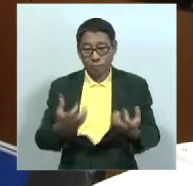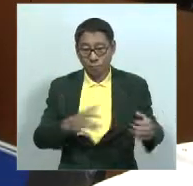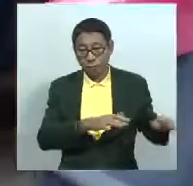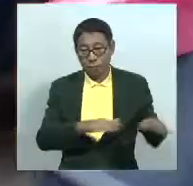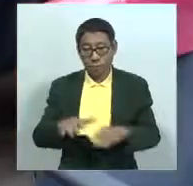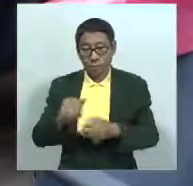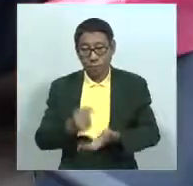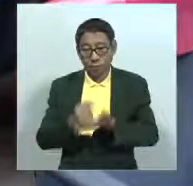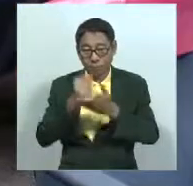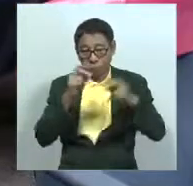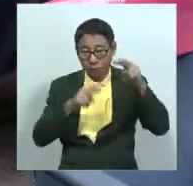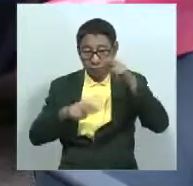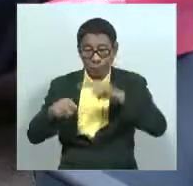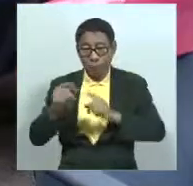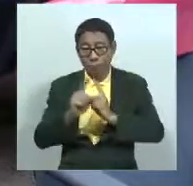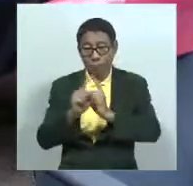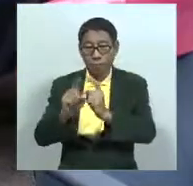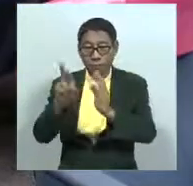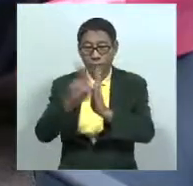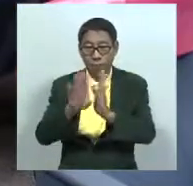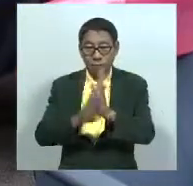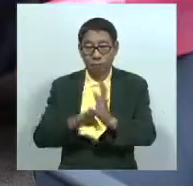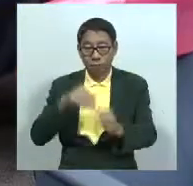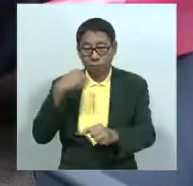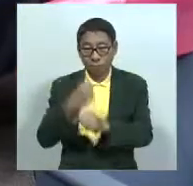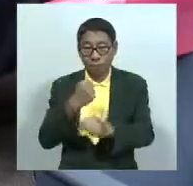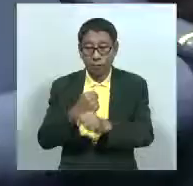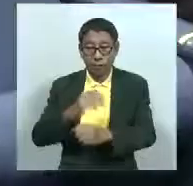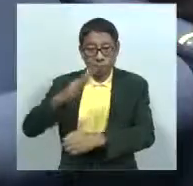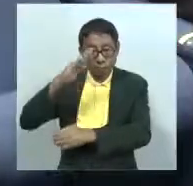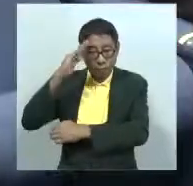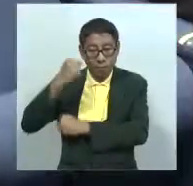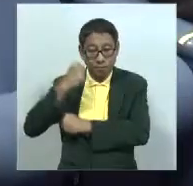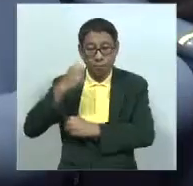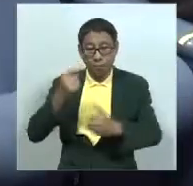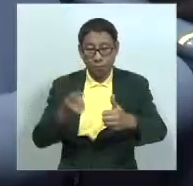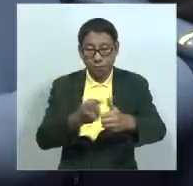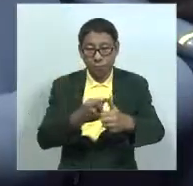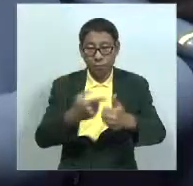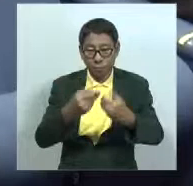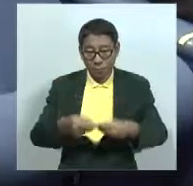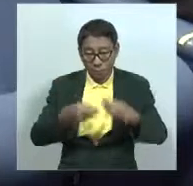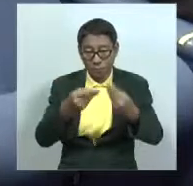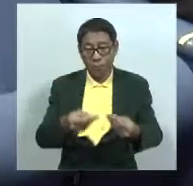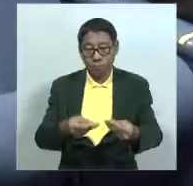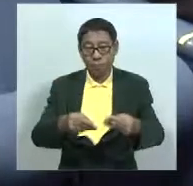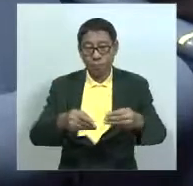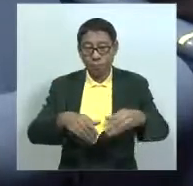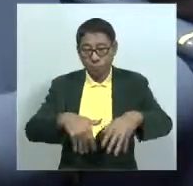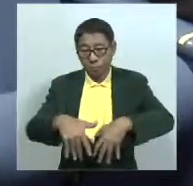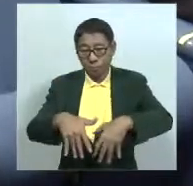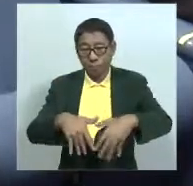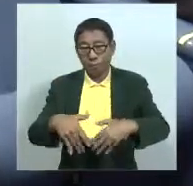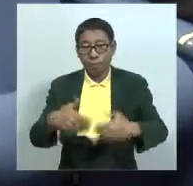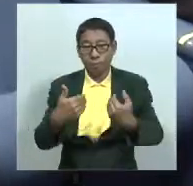ซึ่งการดำเนินการนั้นเป็นไปตามระเบียบแบบแผนปฏิบัติทหารเข้าไปในขั้นต้นแล้วก็ส่งมอบพื้นที่ให้กับทางฝ่ายพลเรือนต่อ